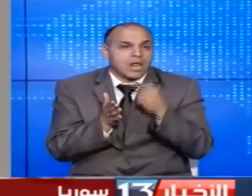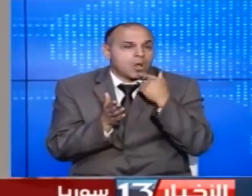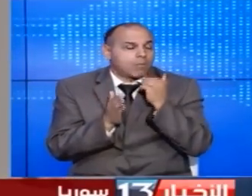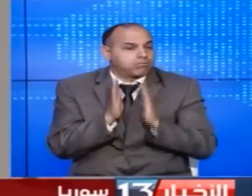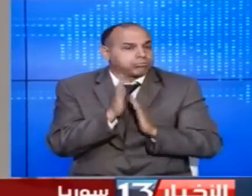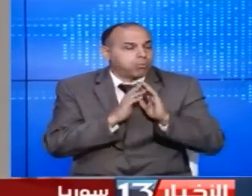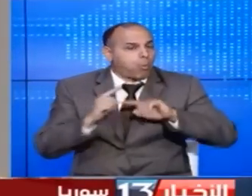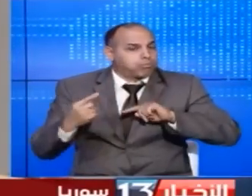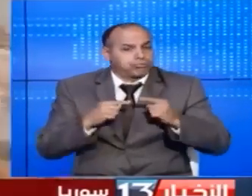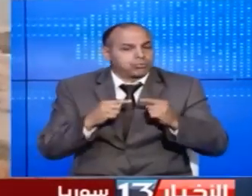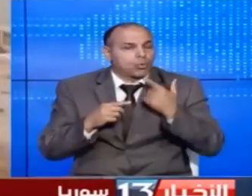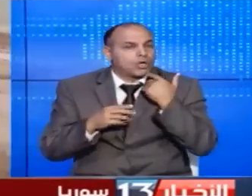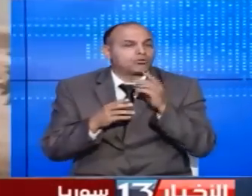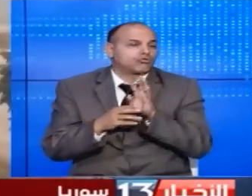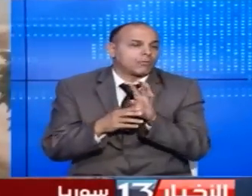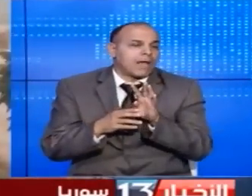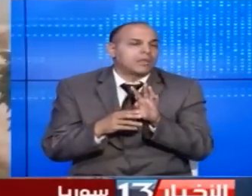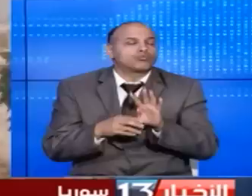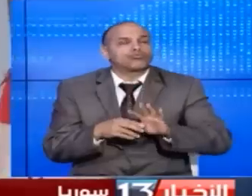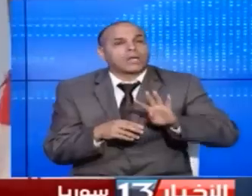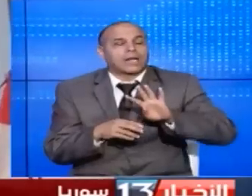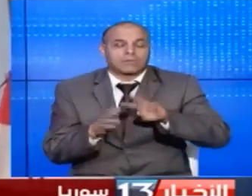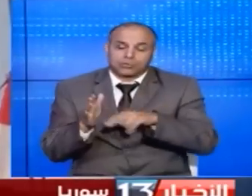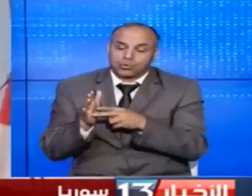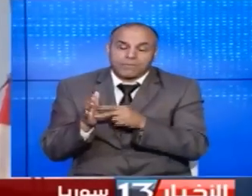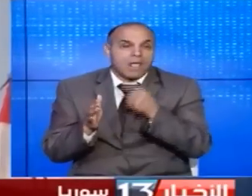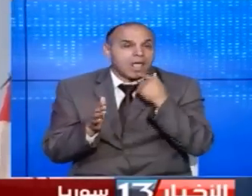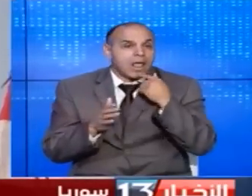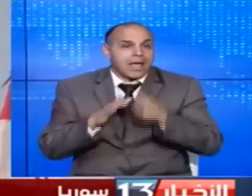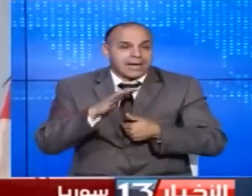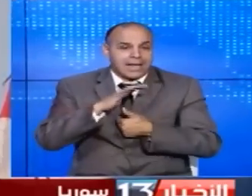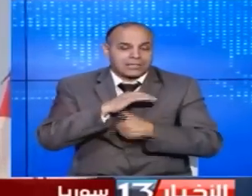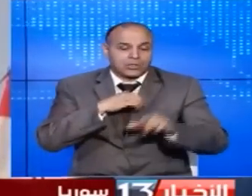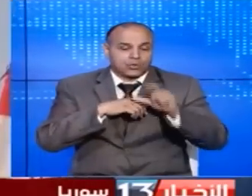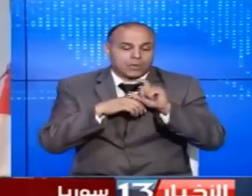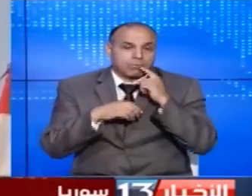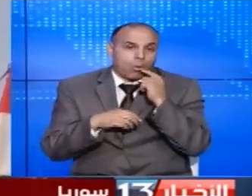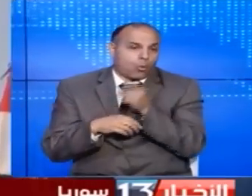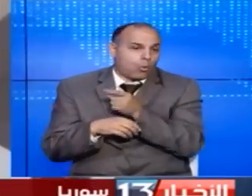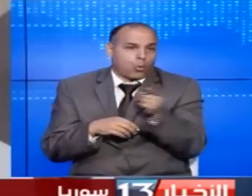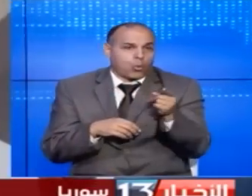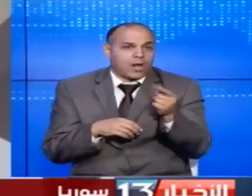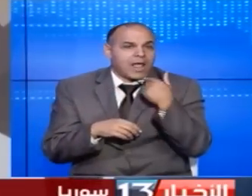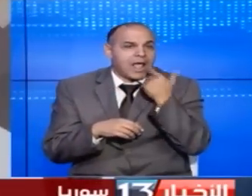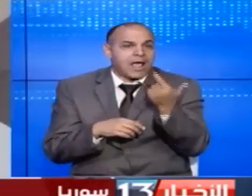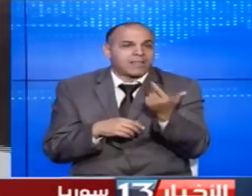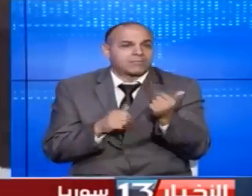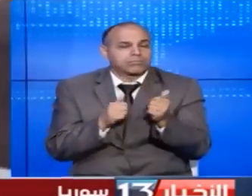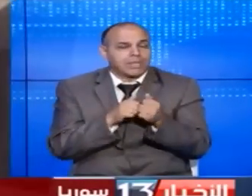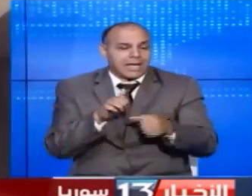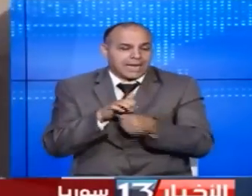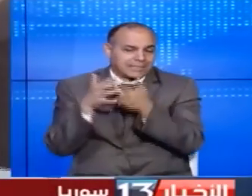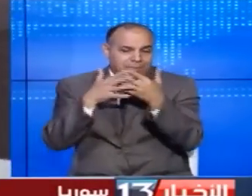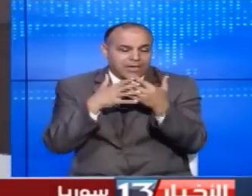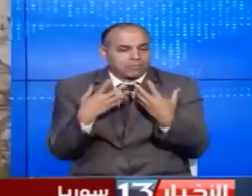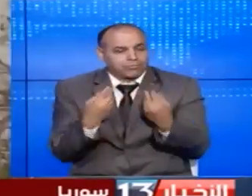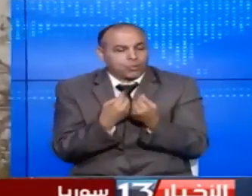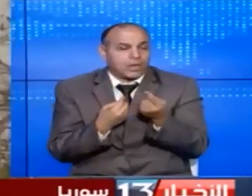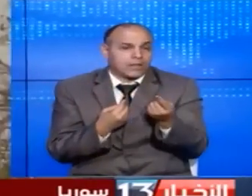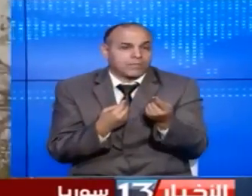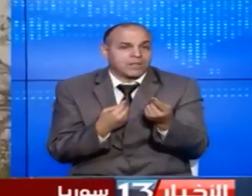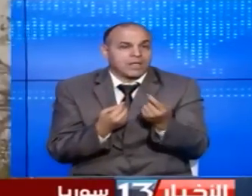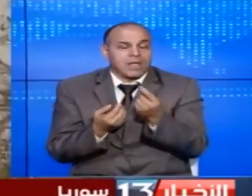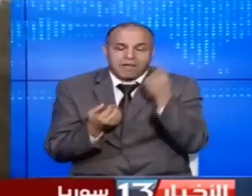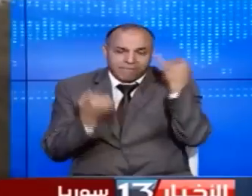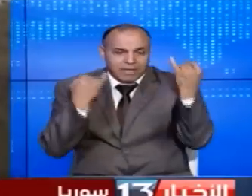تصاعد التوتر في شمال شرقي البلاد. وكان الرئيس التركي رجب طيب أردوغان تبادل مع نظيره الأمريكي دونالد ترامب